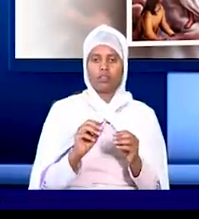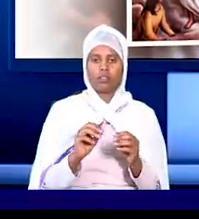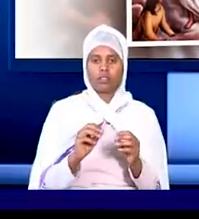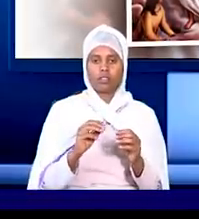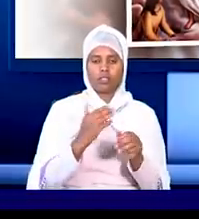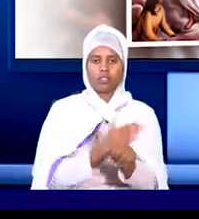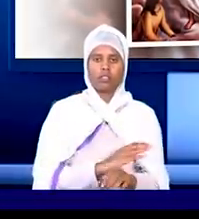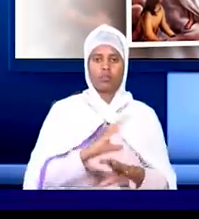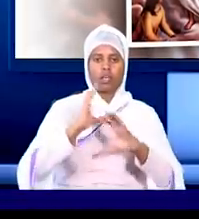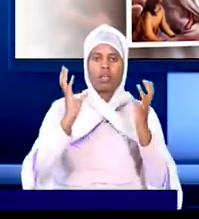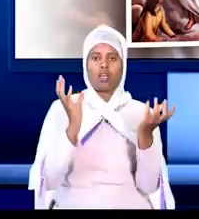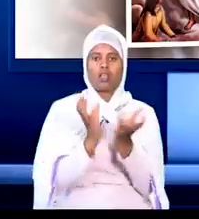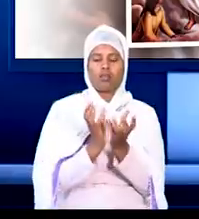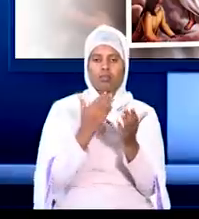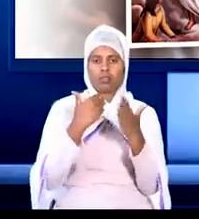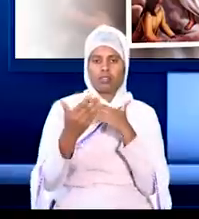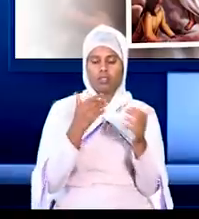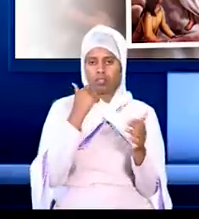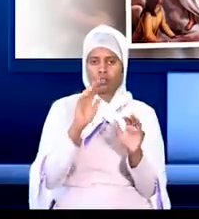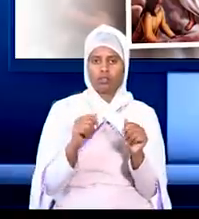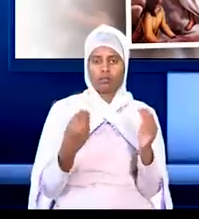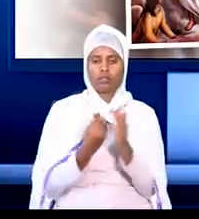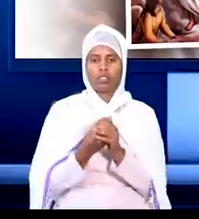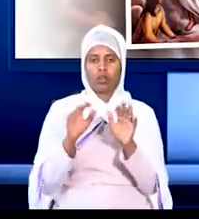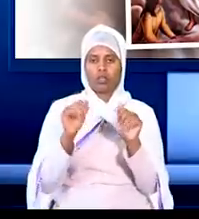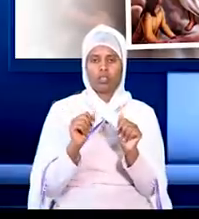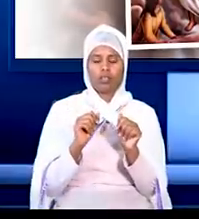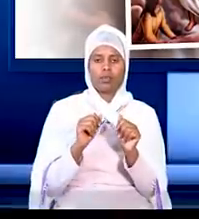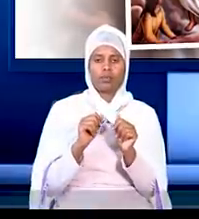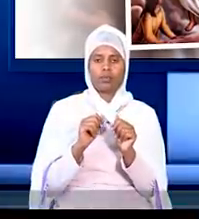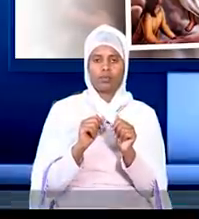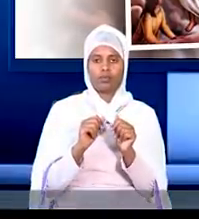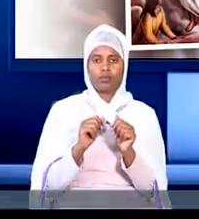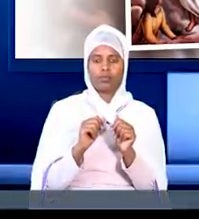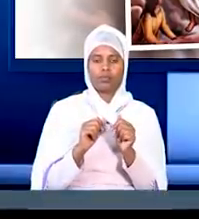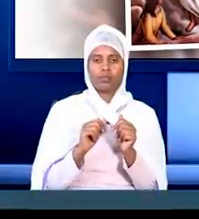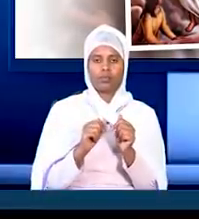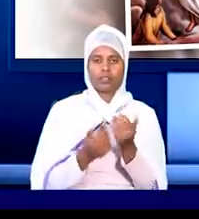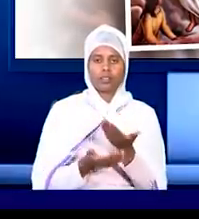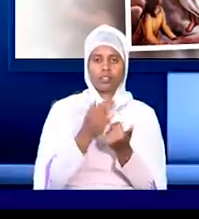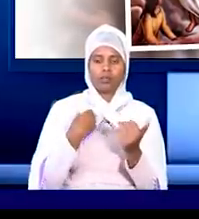ኮንከነ ተባሂሉ ቅድሚ ዓለም ኢሉ ነጊሩ ነይሩ እዩ ፀጊዕና ኮንከና